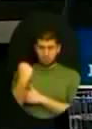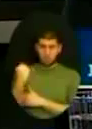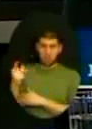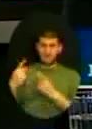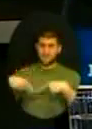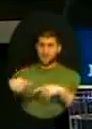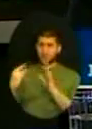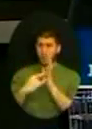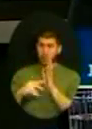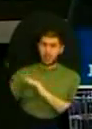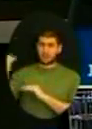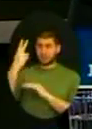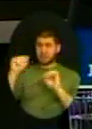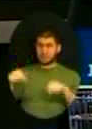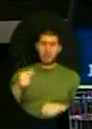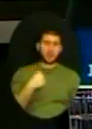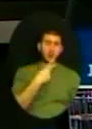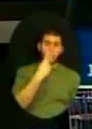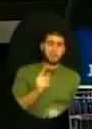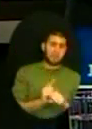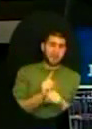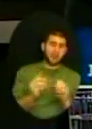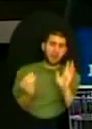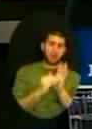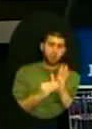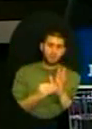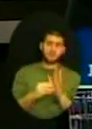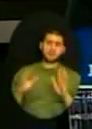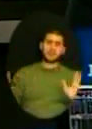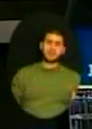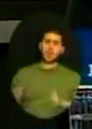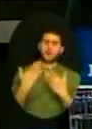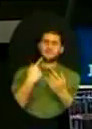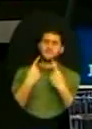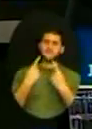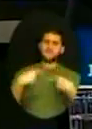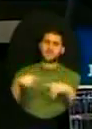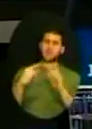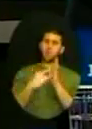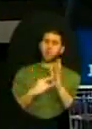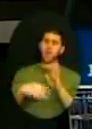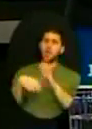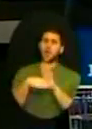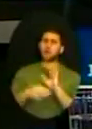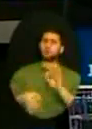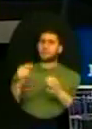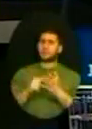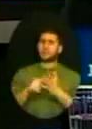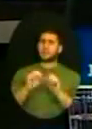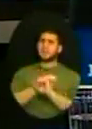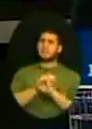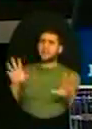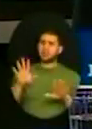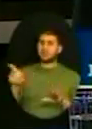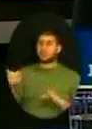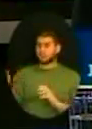לוועדת חוקה לזמן את הנשיאה? לפי מה שאני רואה כתוב, הנידון או כינוס דחוף של ועדת החוקה, חוק ומשפט, בעקבות פרסום ערוץ 10 בתיק